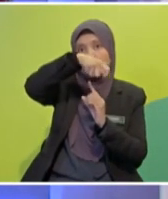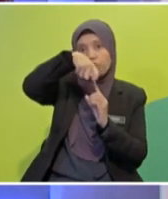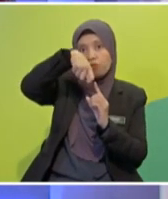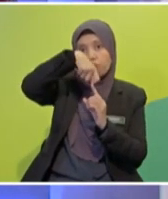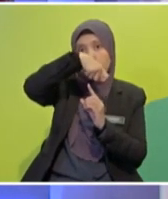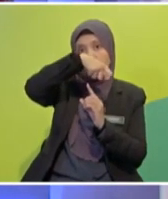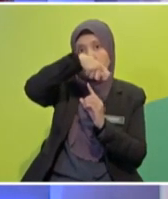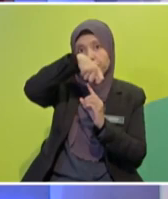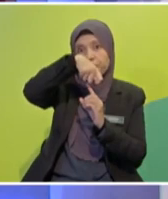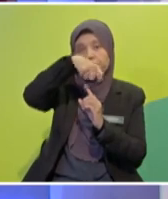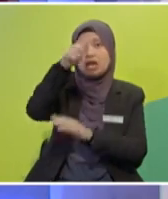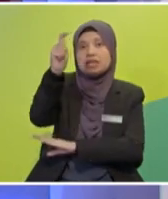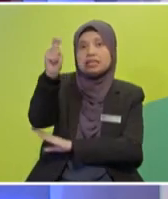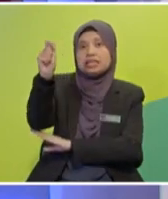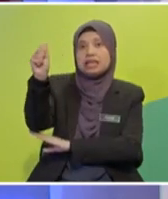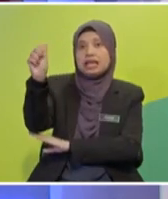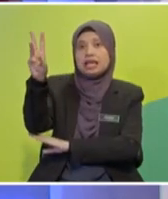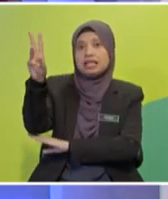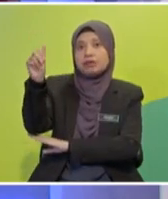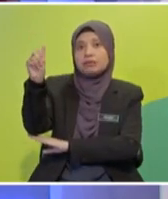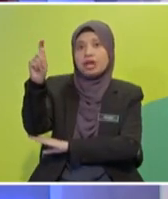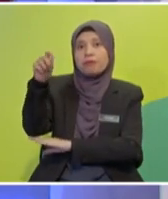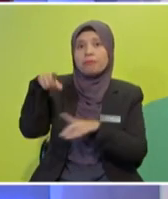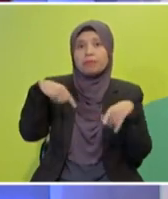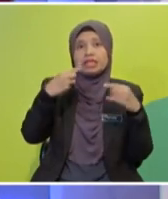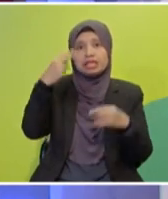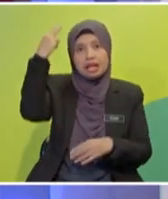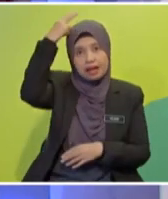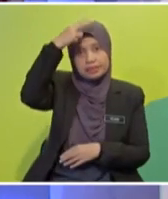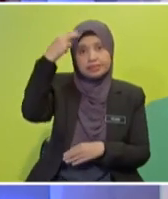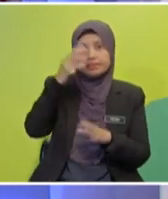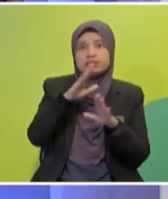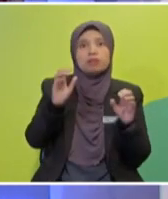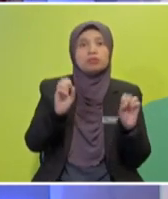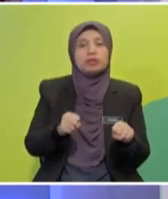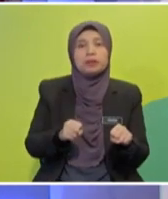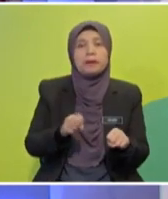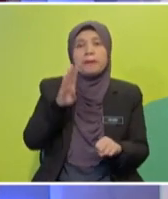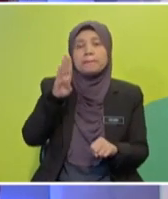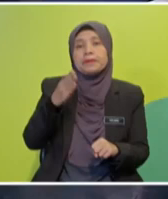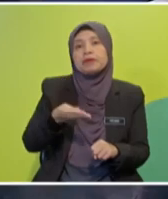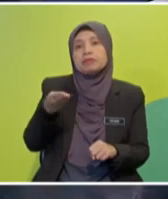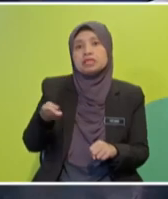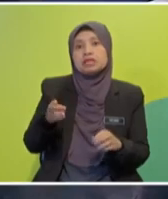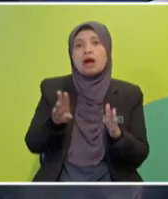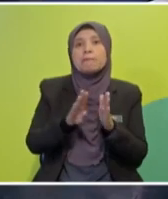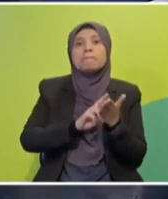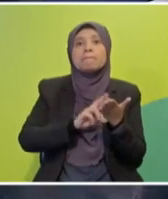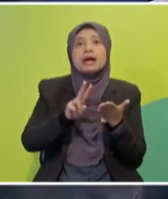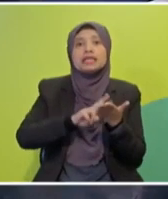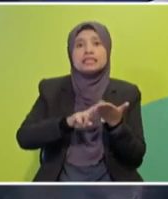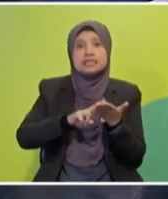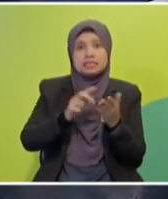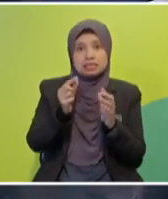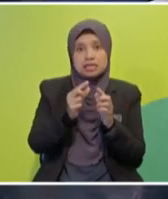ketika berhadas besar. Okey, boleh ingat ada 4 perkara dekat sini: membaca Al-Quran,